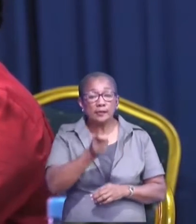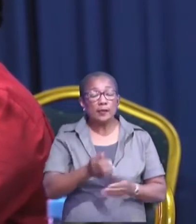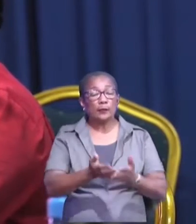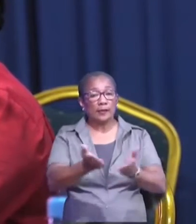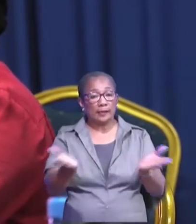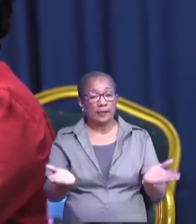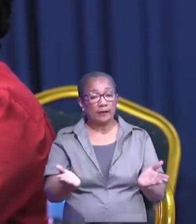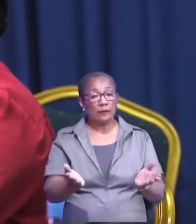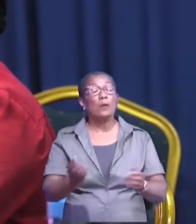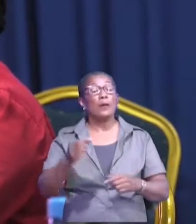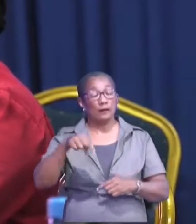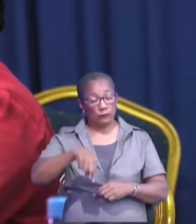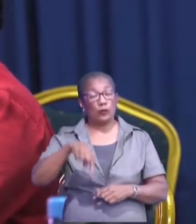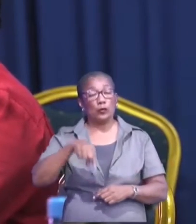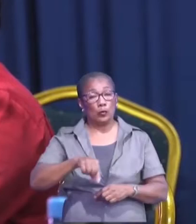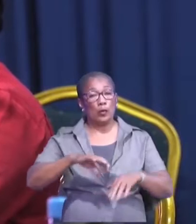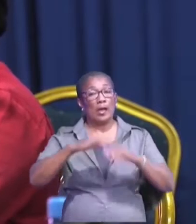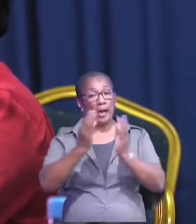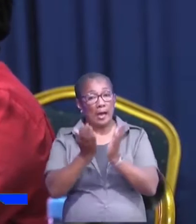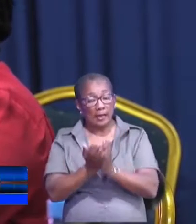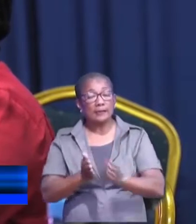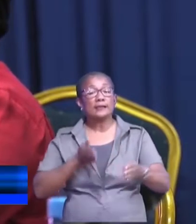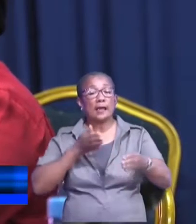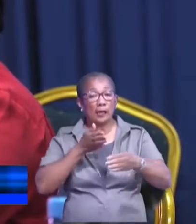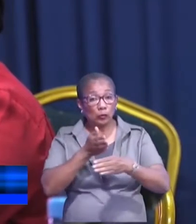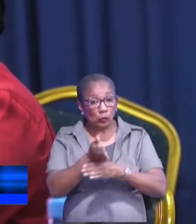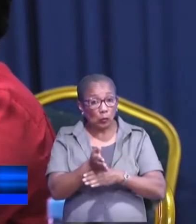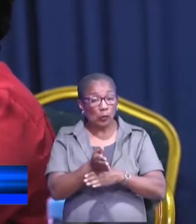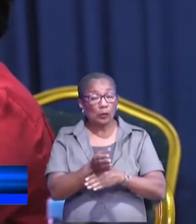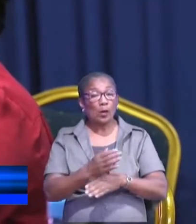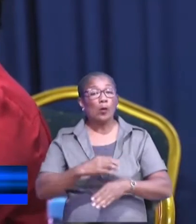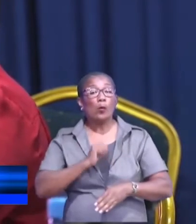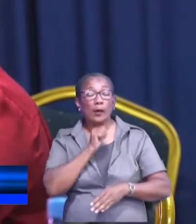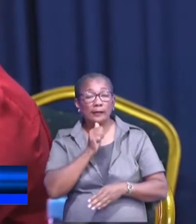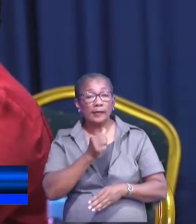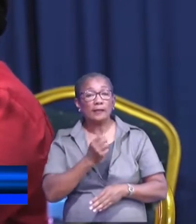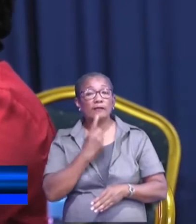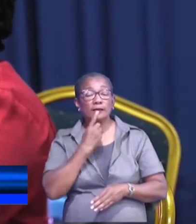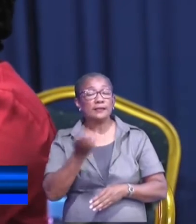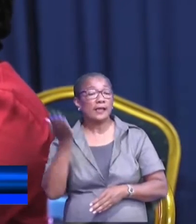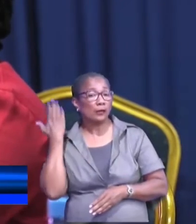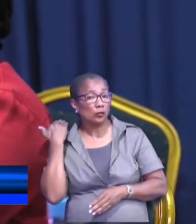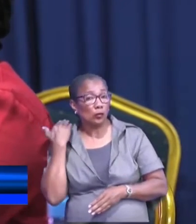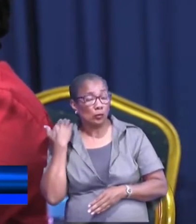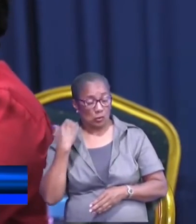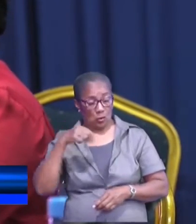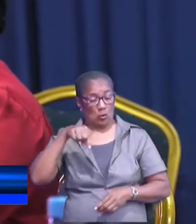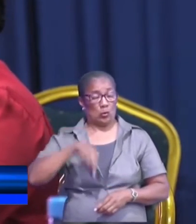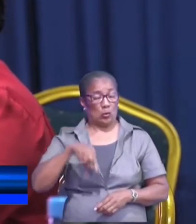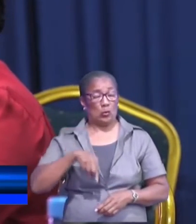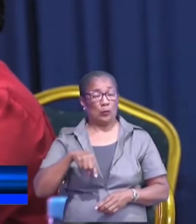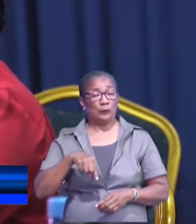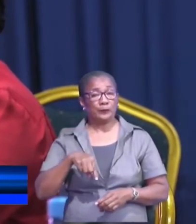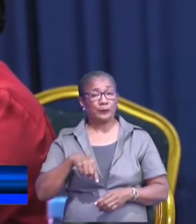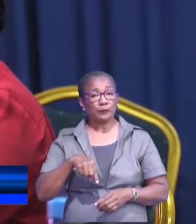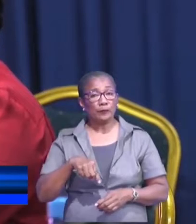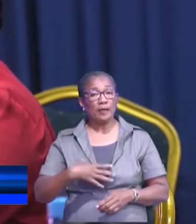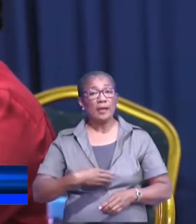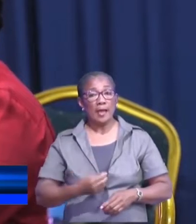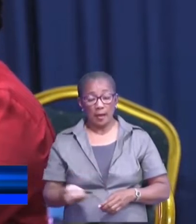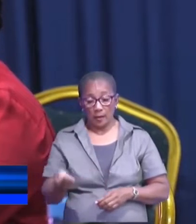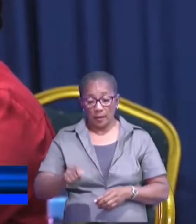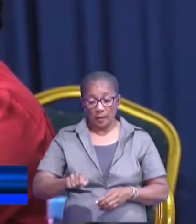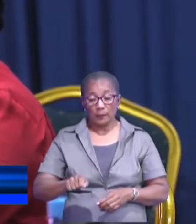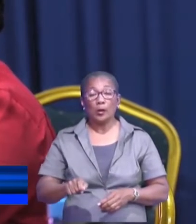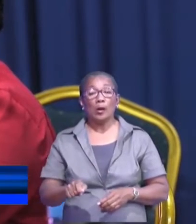voor lek no, alla sa negodoro lek fa attaki. Dat one taki, u abino wang wa lockdown, I